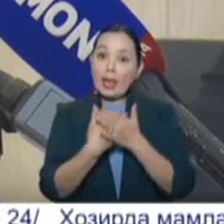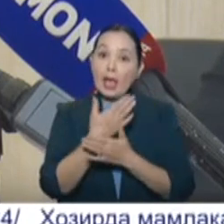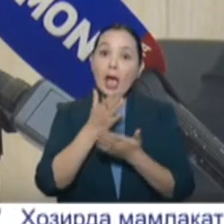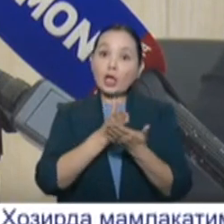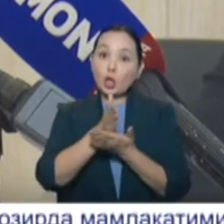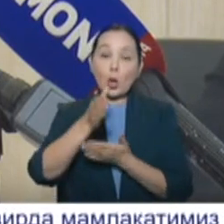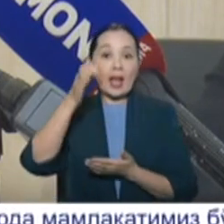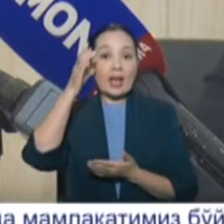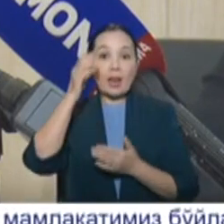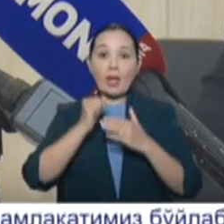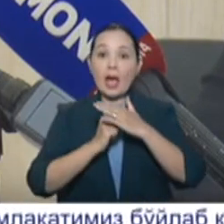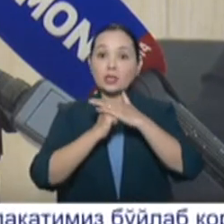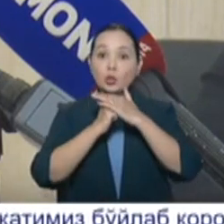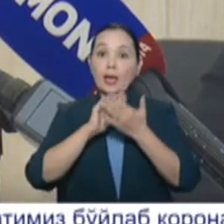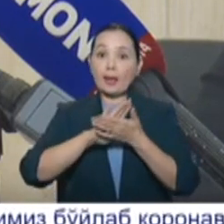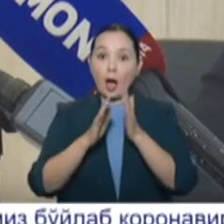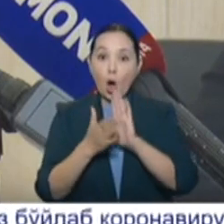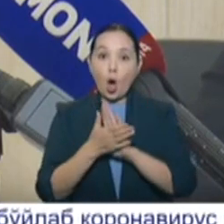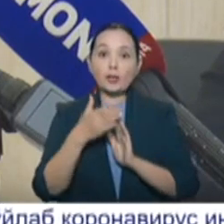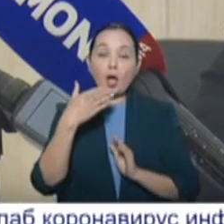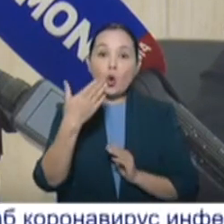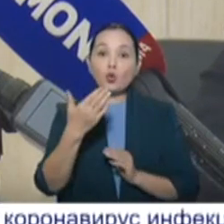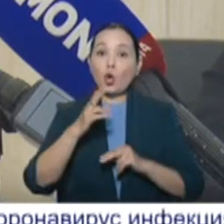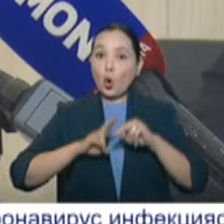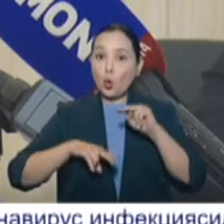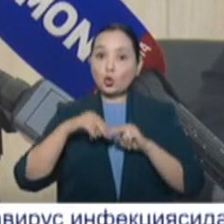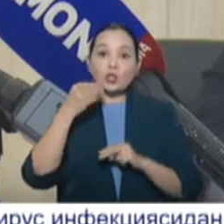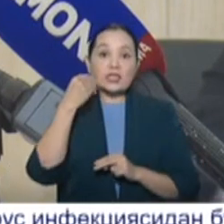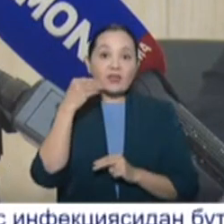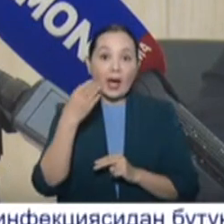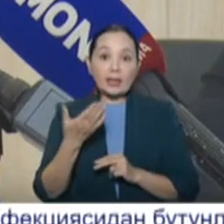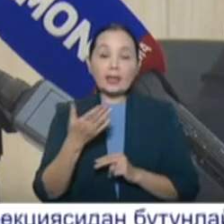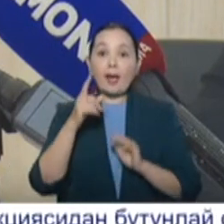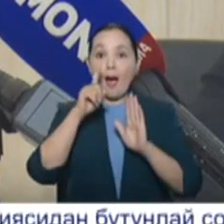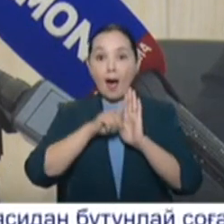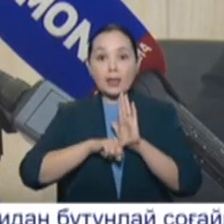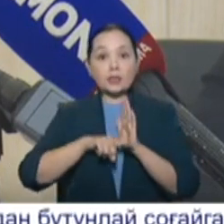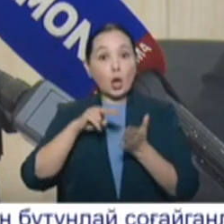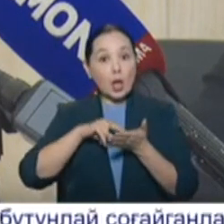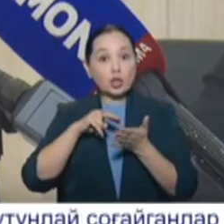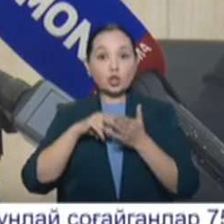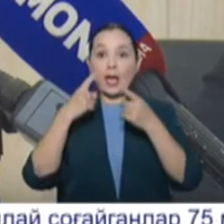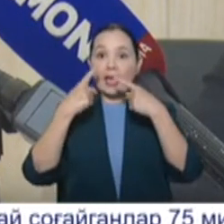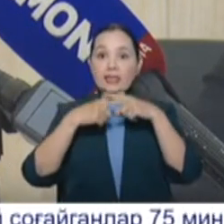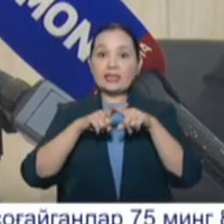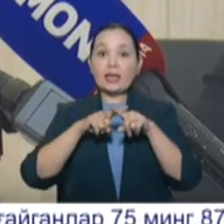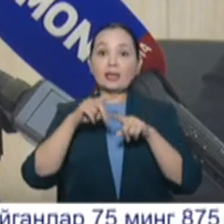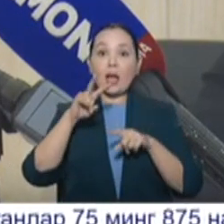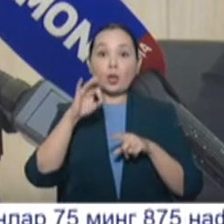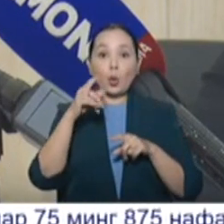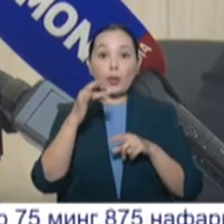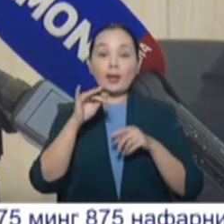yo'nalishlarni ilmiy asoslangan holda va uni qurilishini sifatiga arzonlashtirish texnologiyasiga ta'sir etmagan